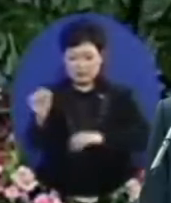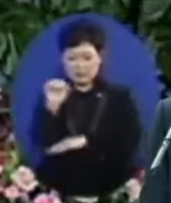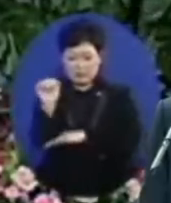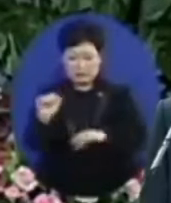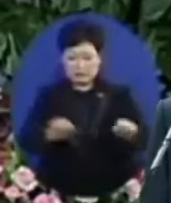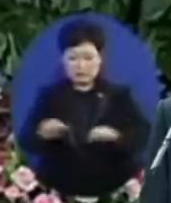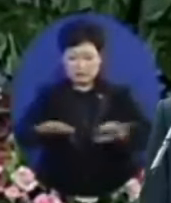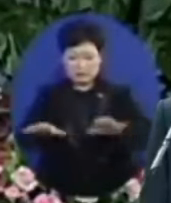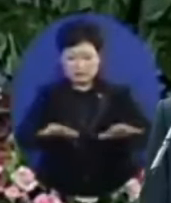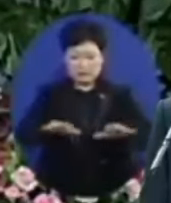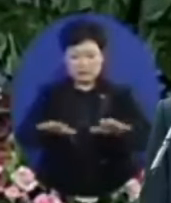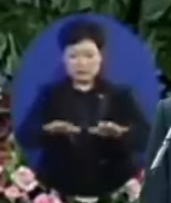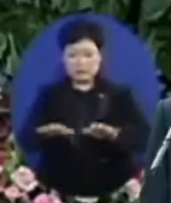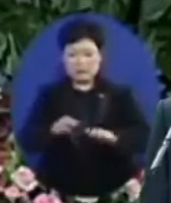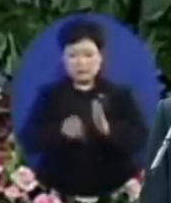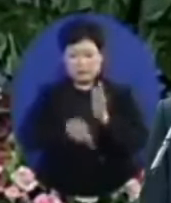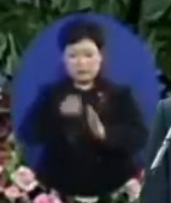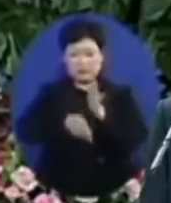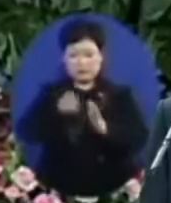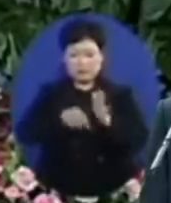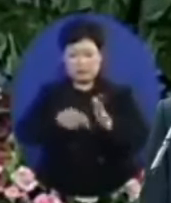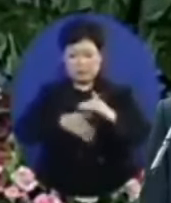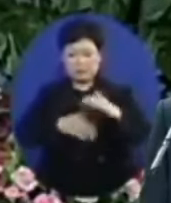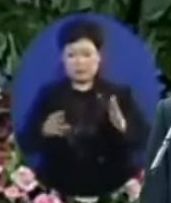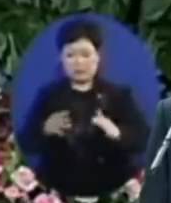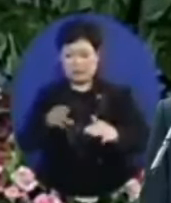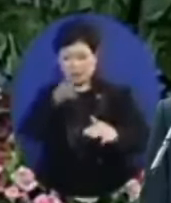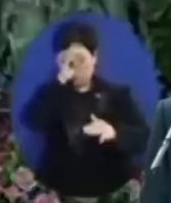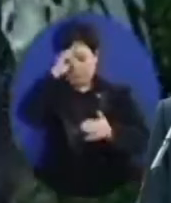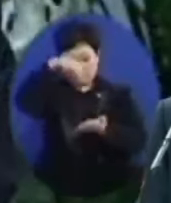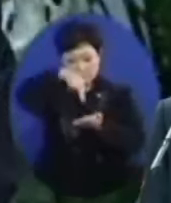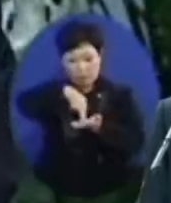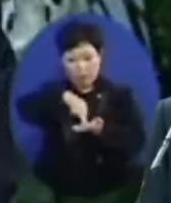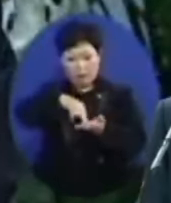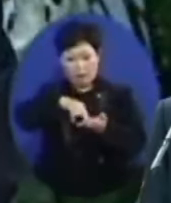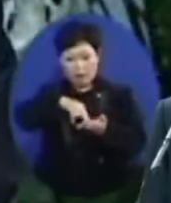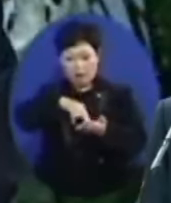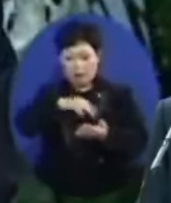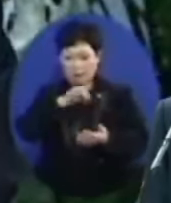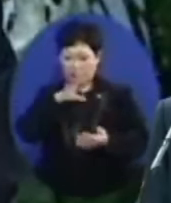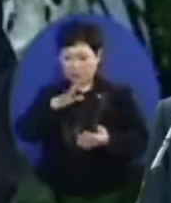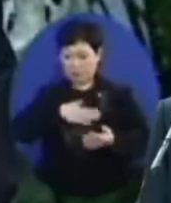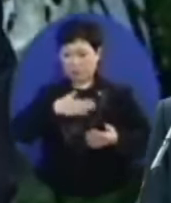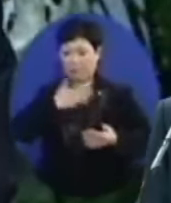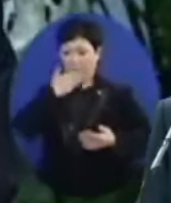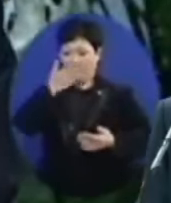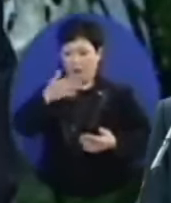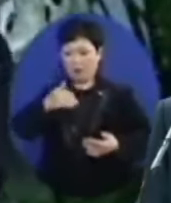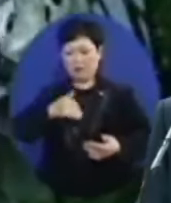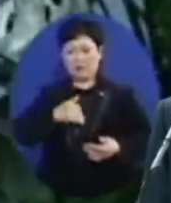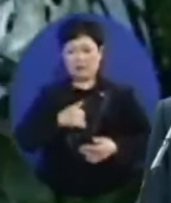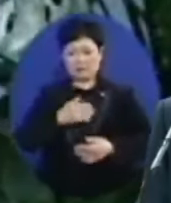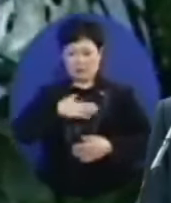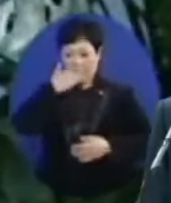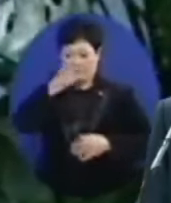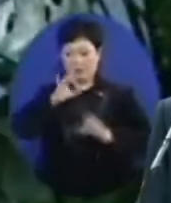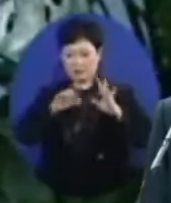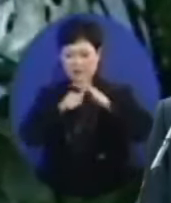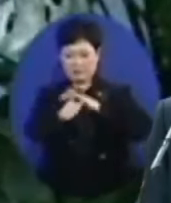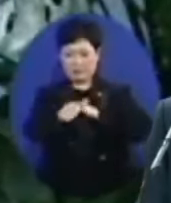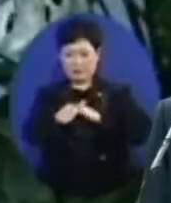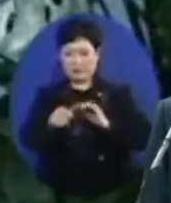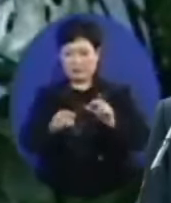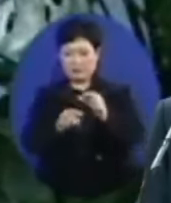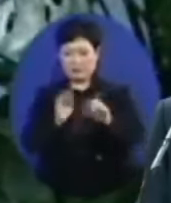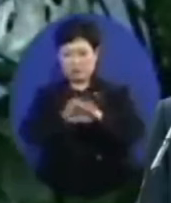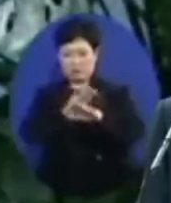앞에 밥상에 만년필을 세우라니 어떻게 세운단 말이에요? 나는 세울 수 있어요. 어디 세워 보세요. 두 손을 잡고